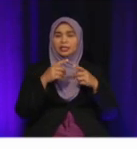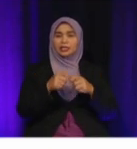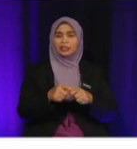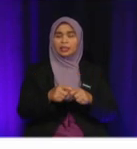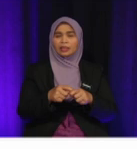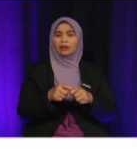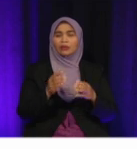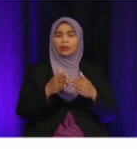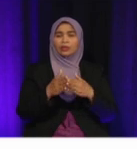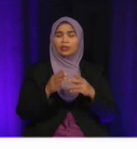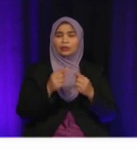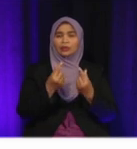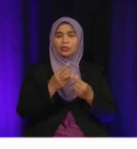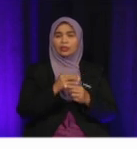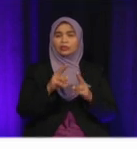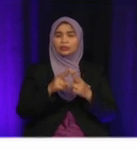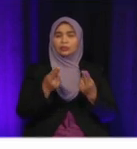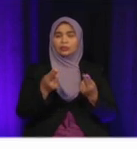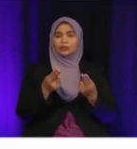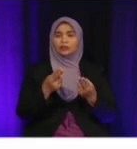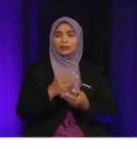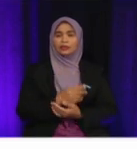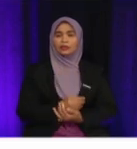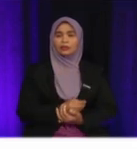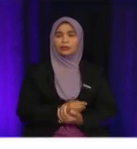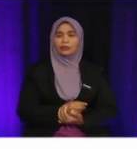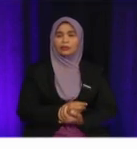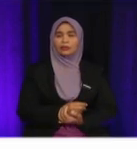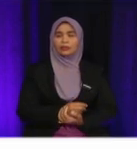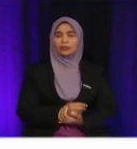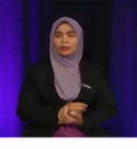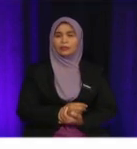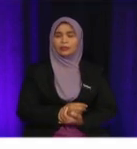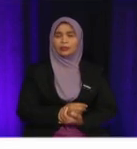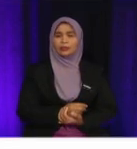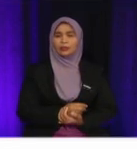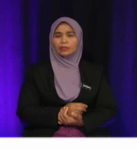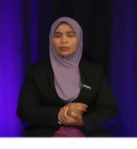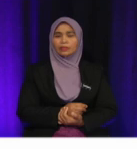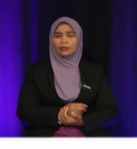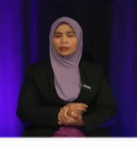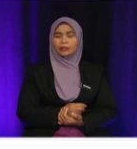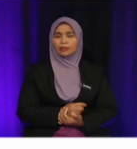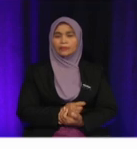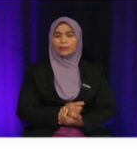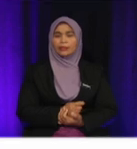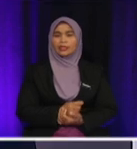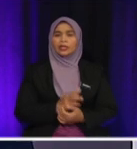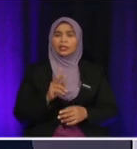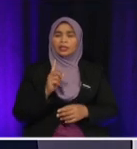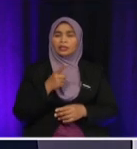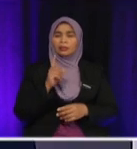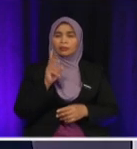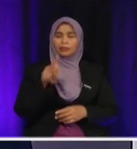oleh Al-Quran dan Sunnah. Jadi di situ, okey, Hakim dengan Daniel tadi kita nampak ada sedikit kekeliruan. Mereka ada bertukar. Ini yang kita perlu betulkan. Ha, kita perlu